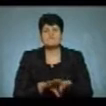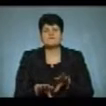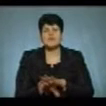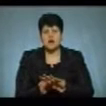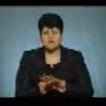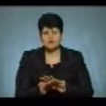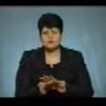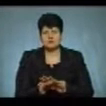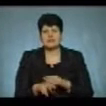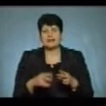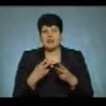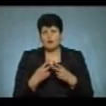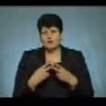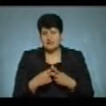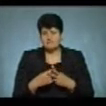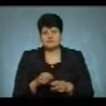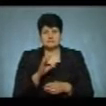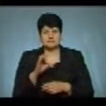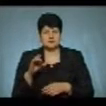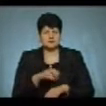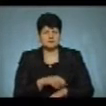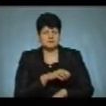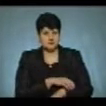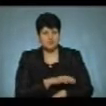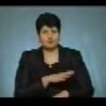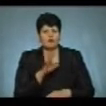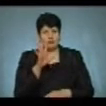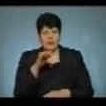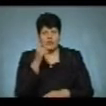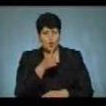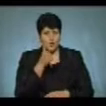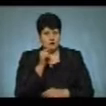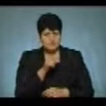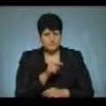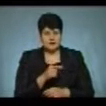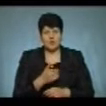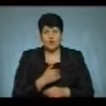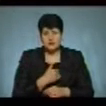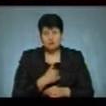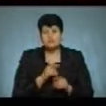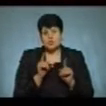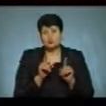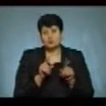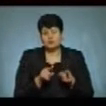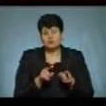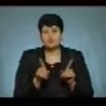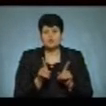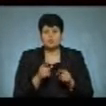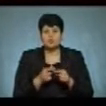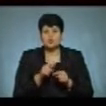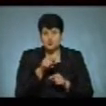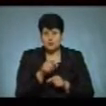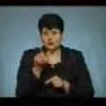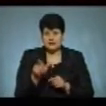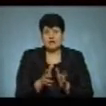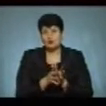концтаборів радянських, відбув 5 років, правда, і хотілося тому, щоб про цю людину більше